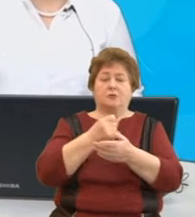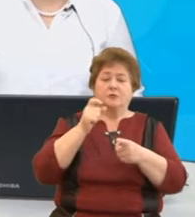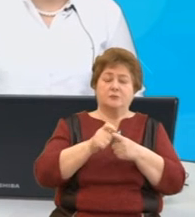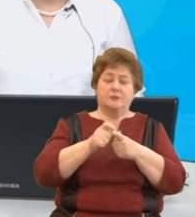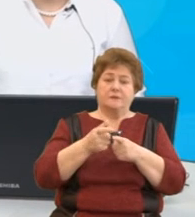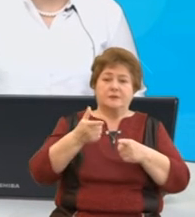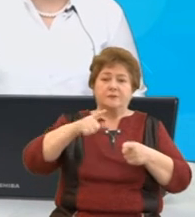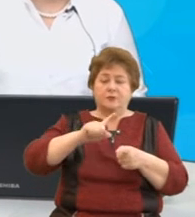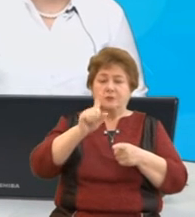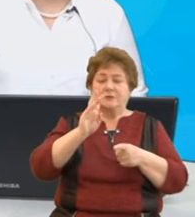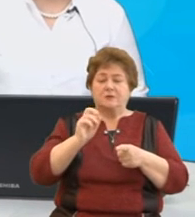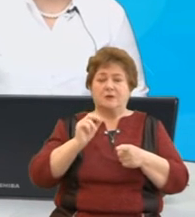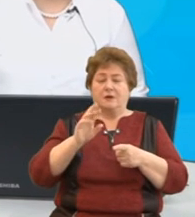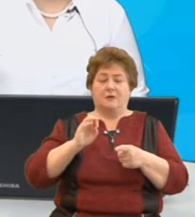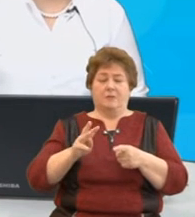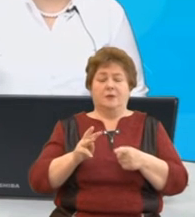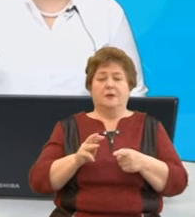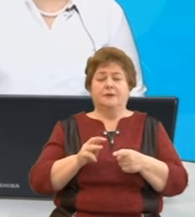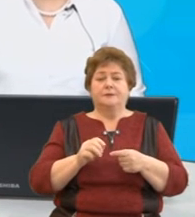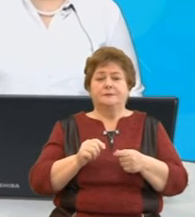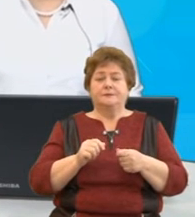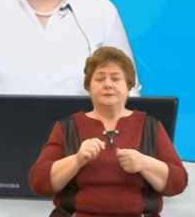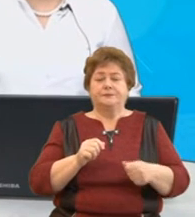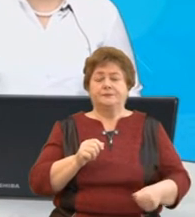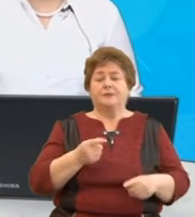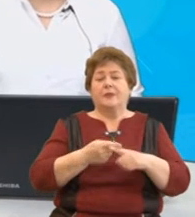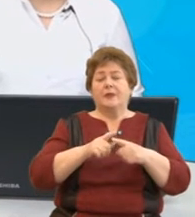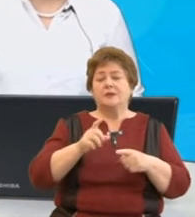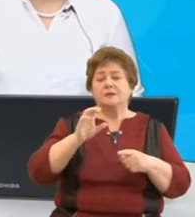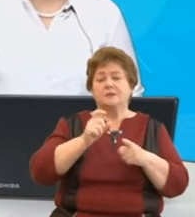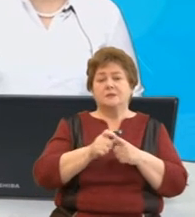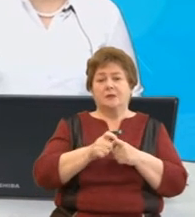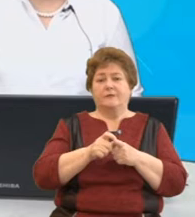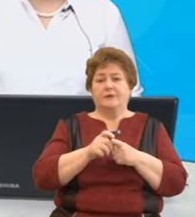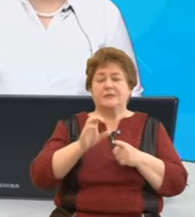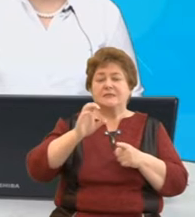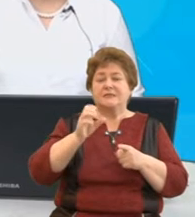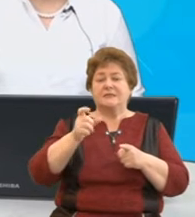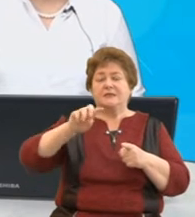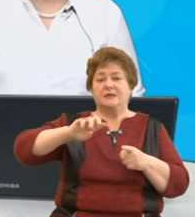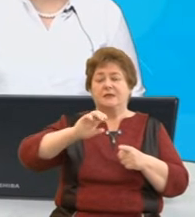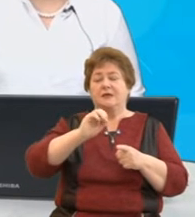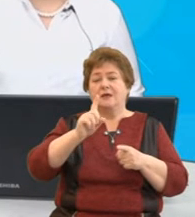с твердым знаком эти слова съезд